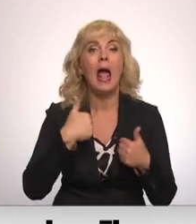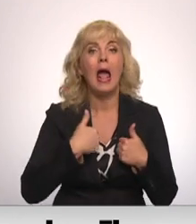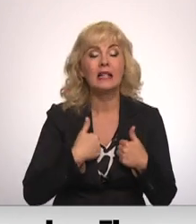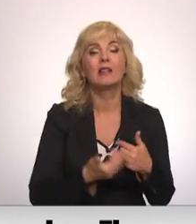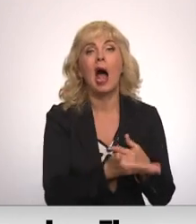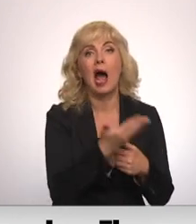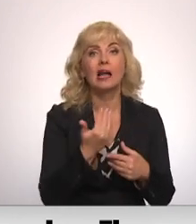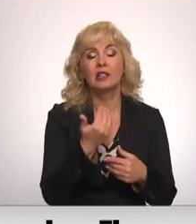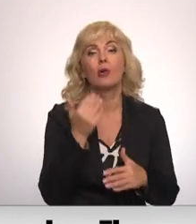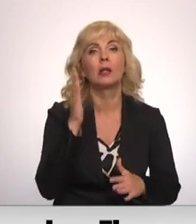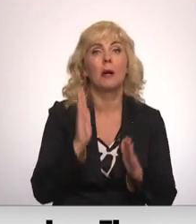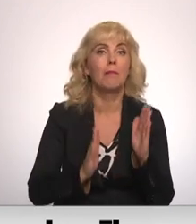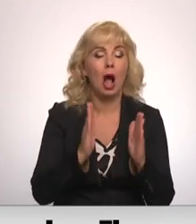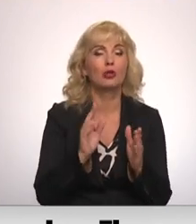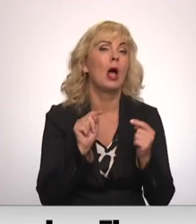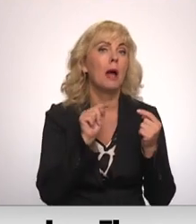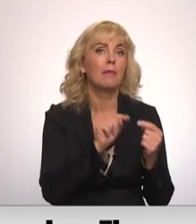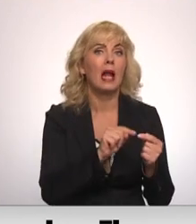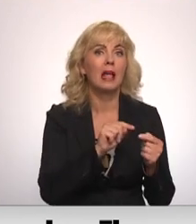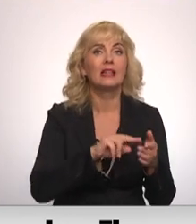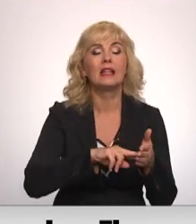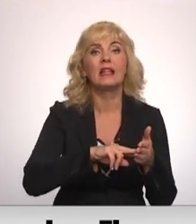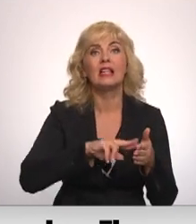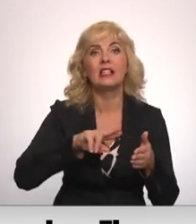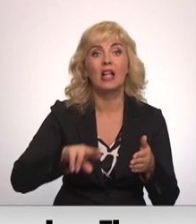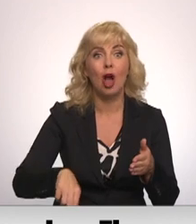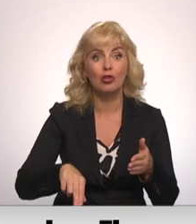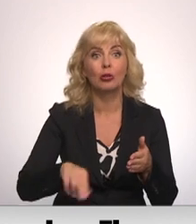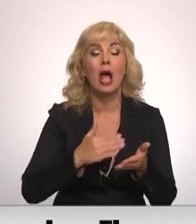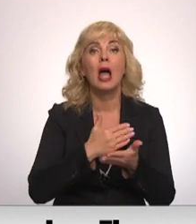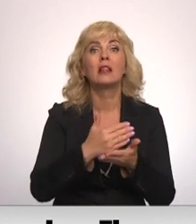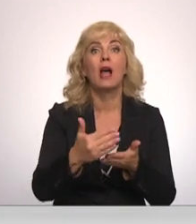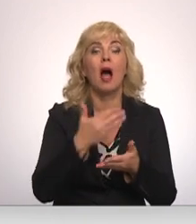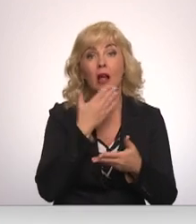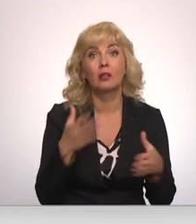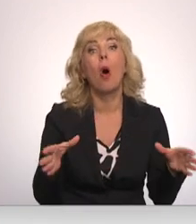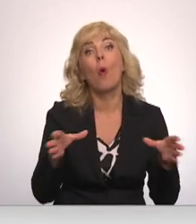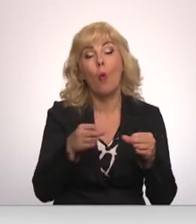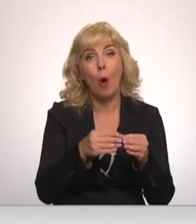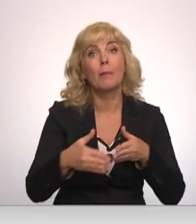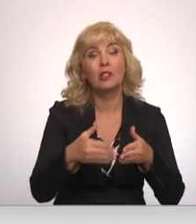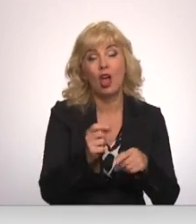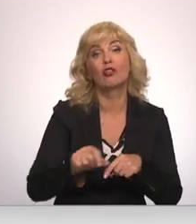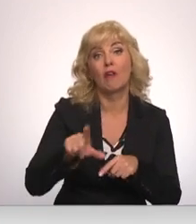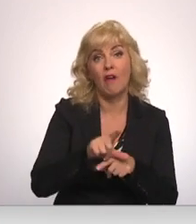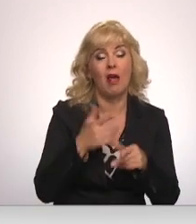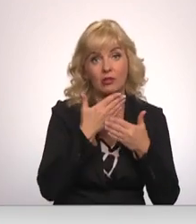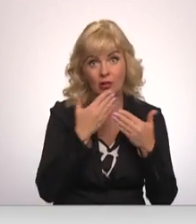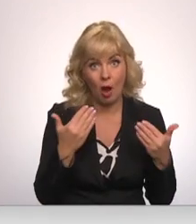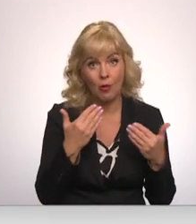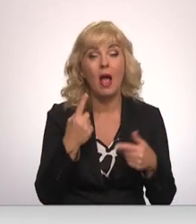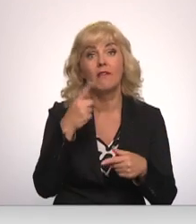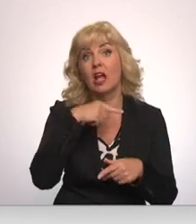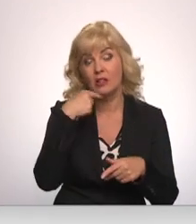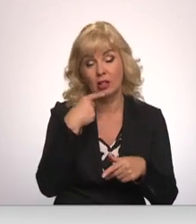aicinu balsot pret izstāšanos. Ja tālāk nav kopā vai sējams ceļš, nu tad viņš nav. Izpratnē, ja viens grib